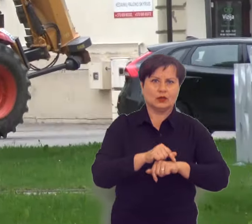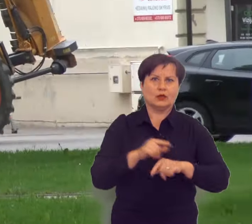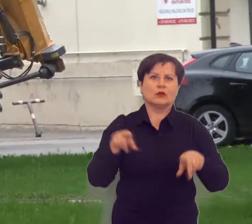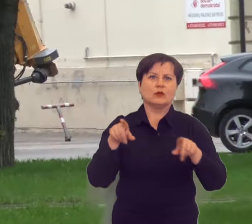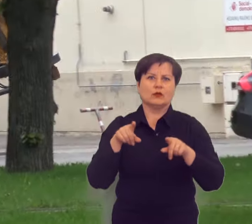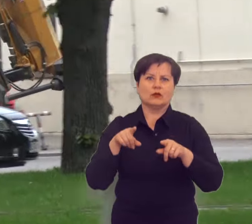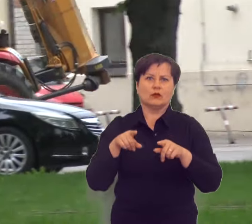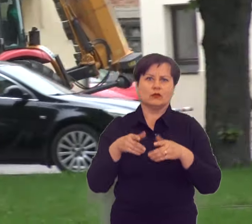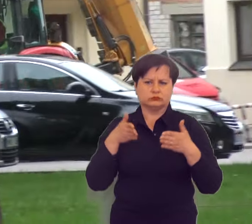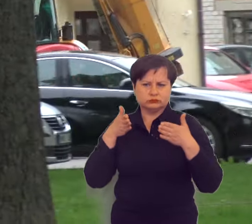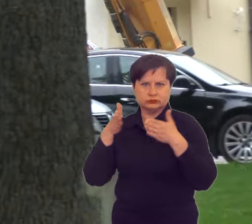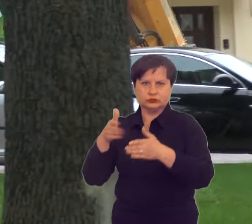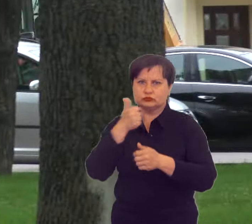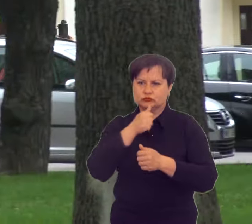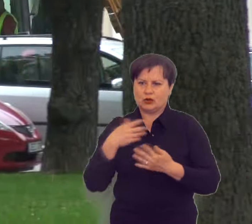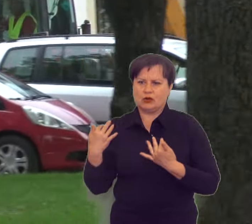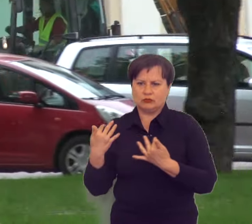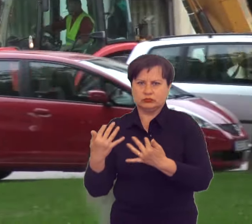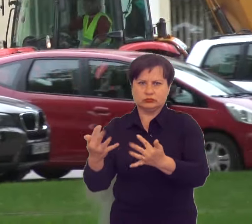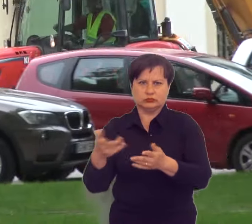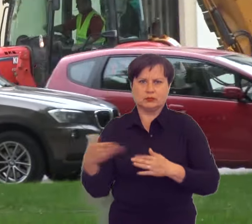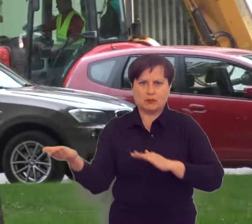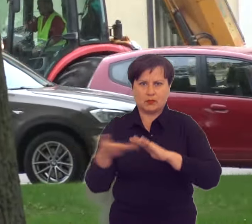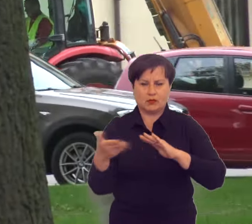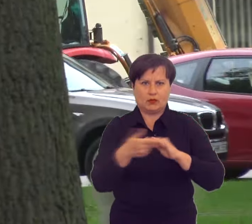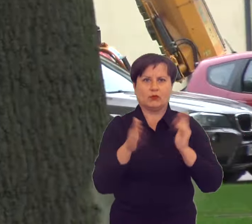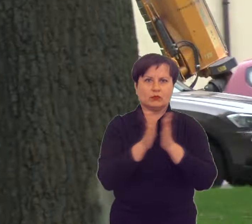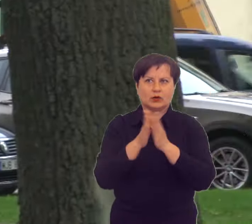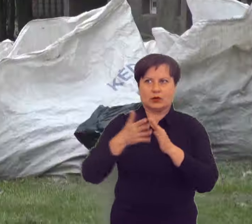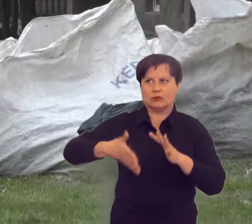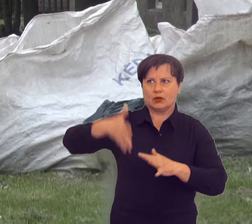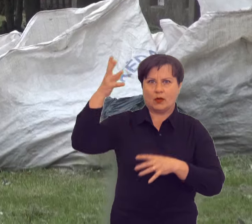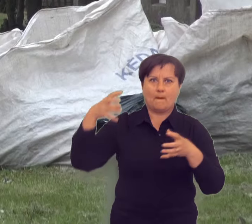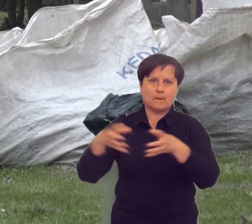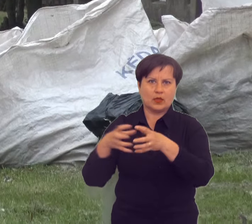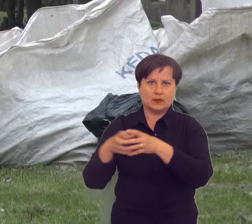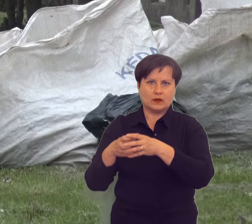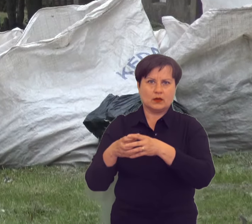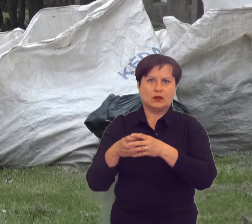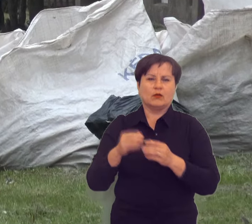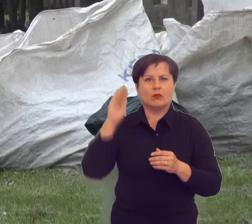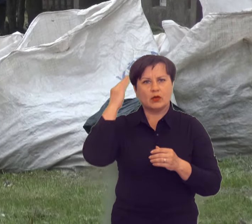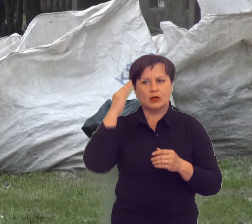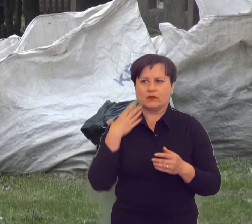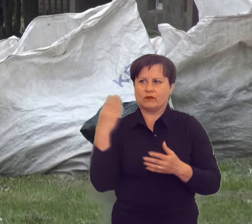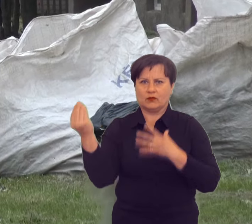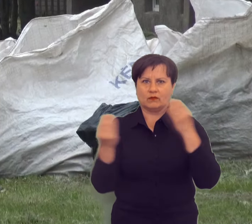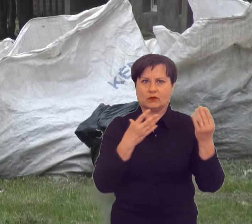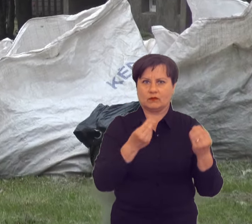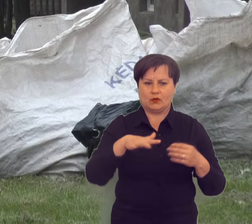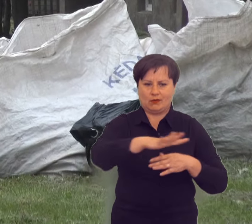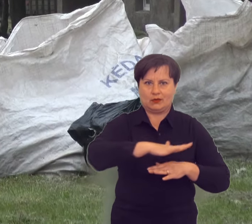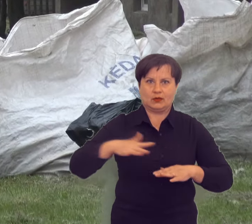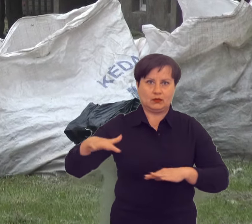resursų skiriama žaliųjų plotų šienavimui. Todėl prašoma daugiabučių namų bendrijų nors šiek tiek pasirūpinti savo